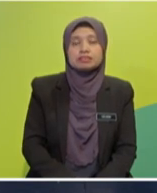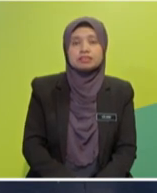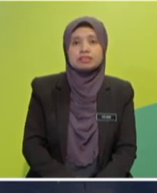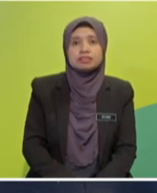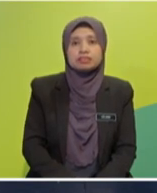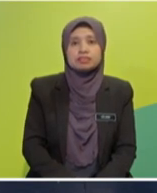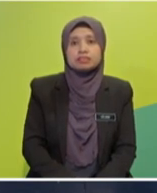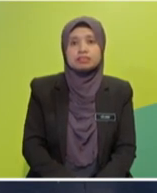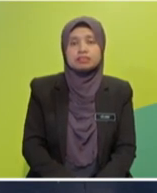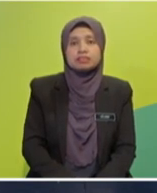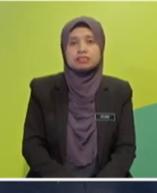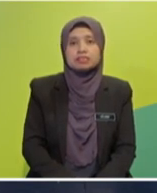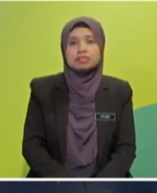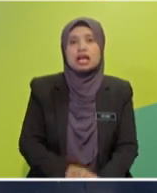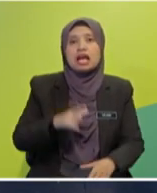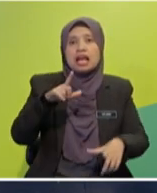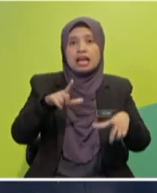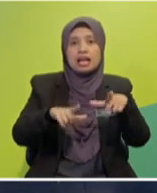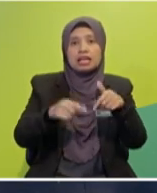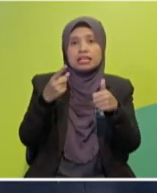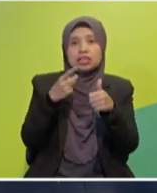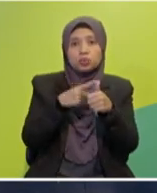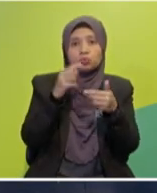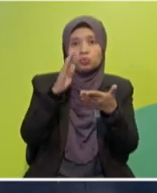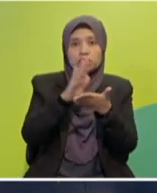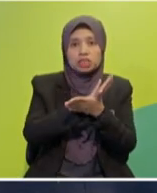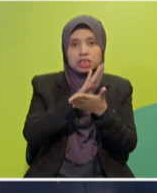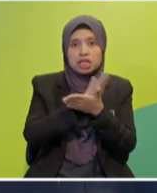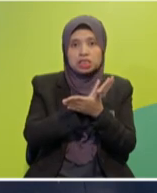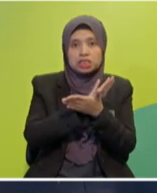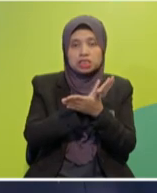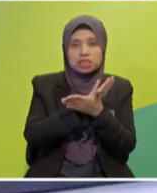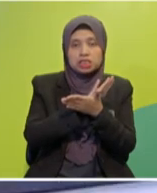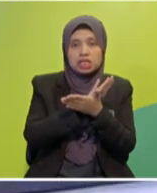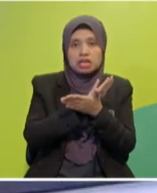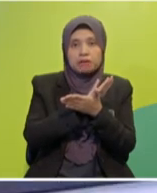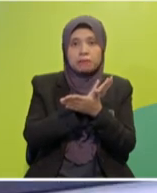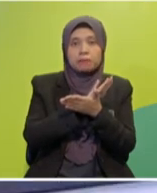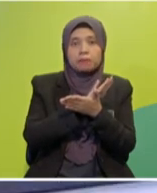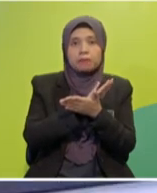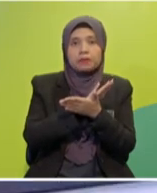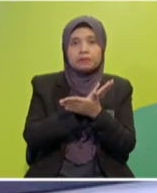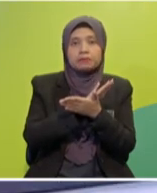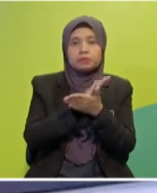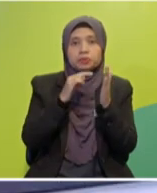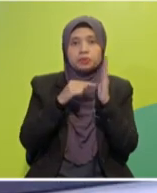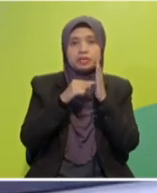kan? Betul. Okey, langkah yang pertama, kertas ini kan macam ni. Okey, bentuknya macam ni. Jadi cikgu